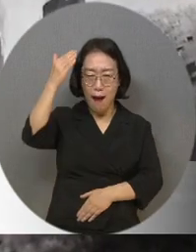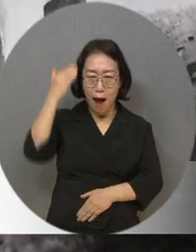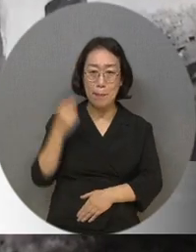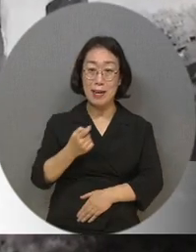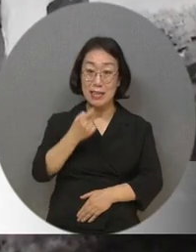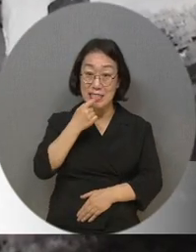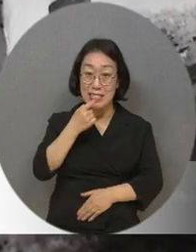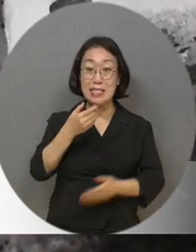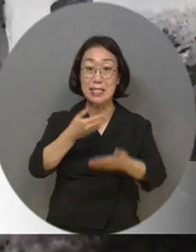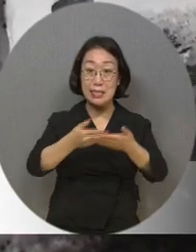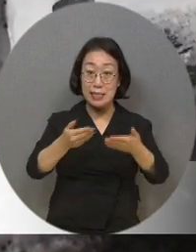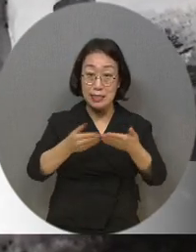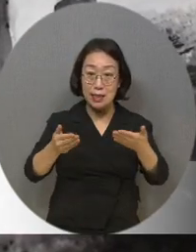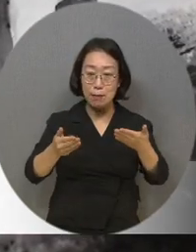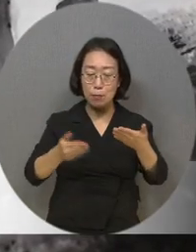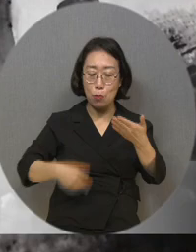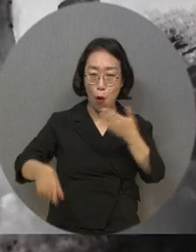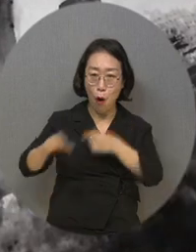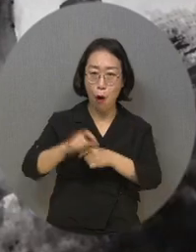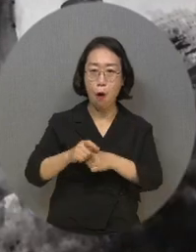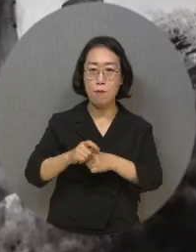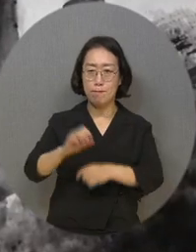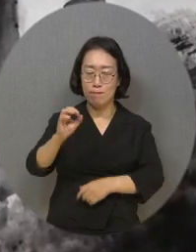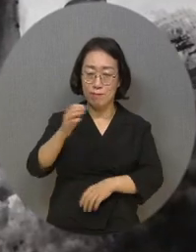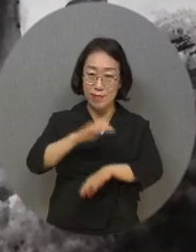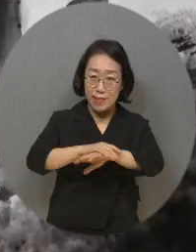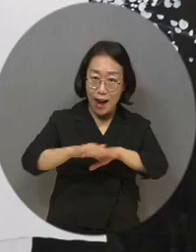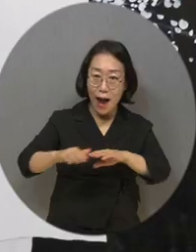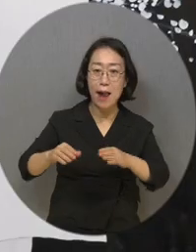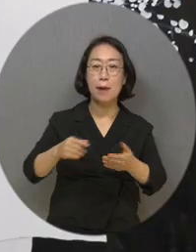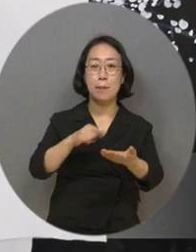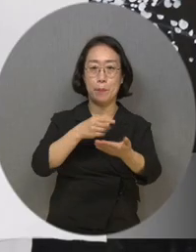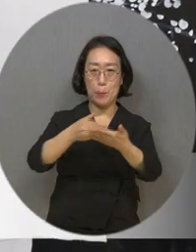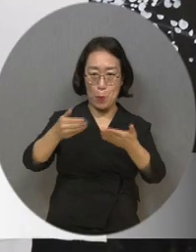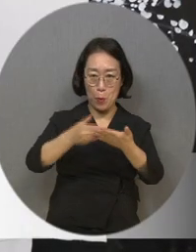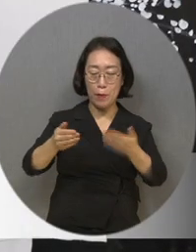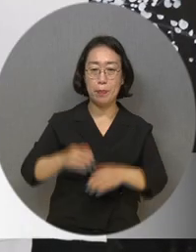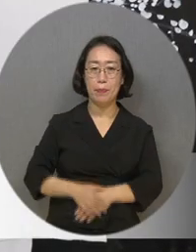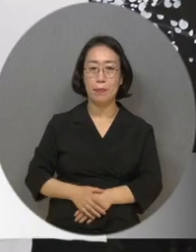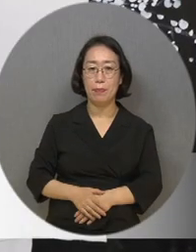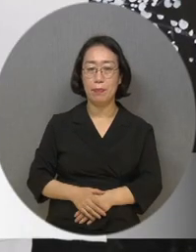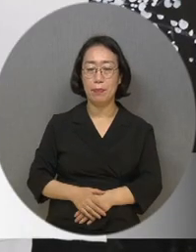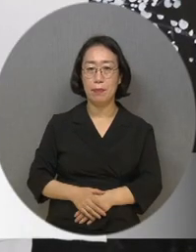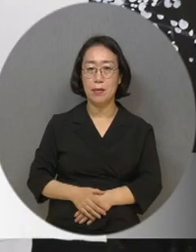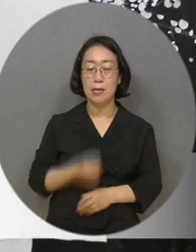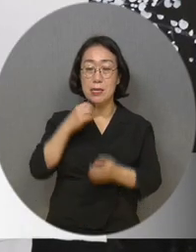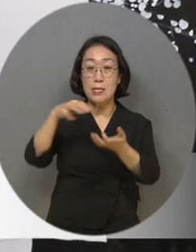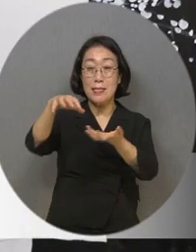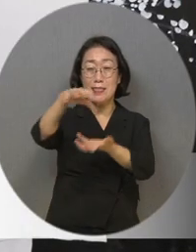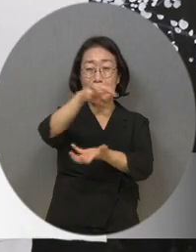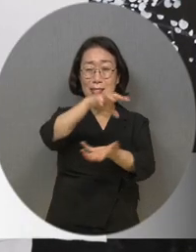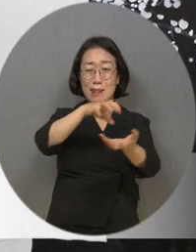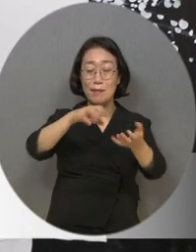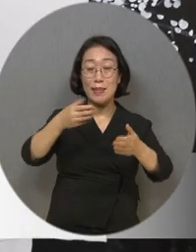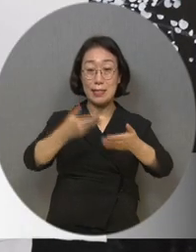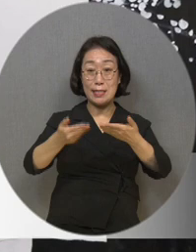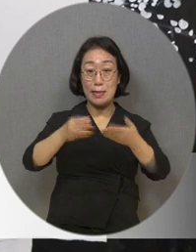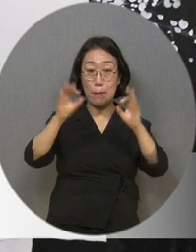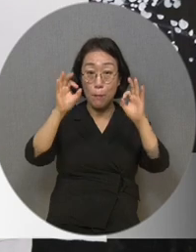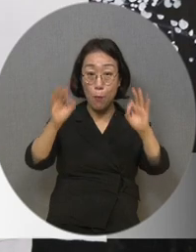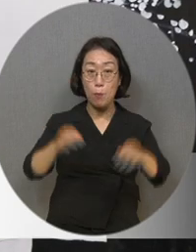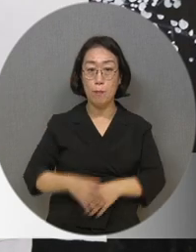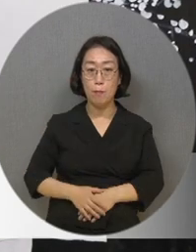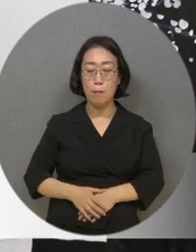그려 먹의 기운 생동을 표현합니다. 보통 운무 그림을 보면은